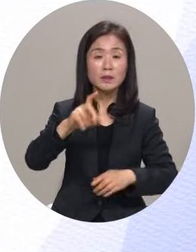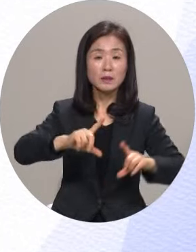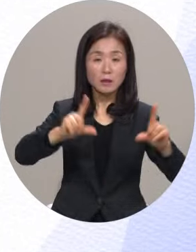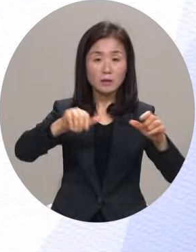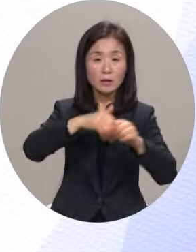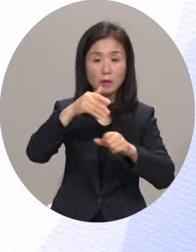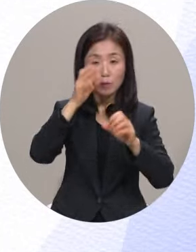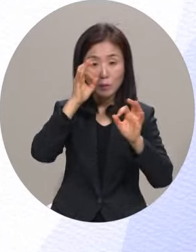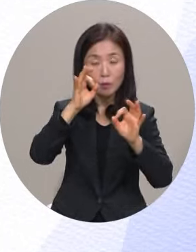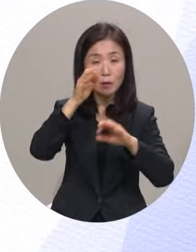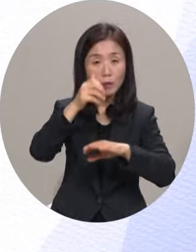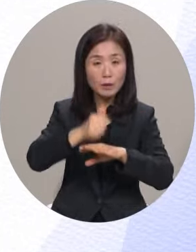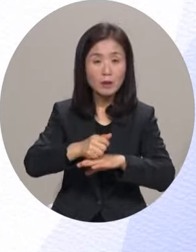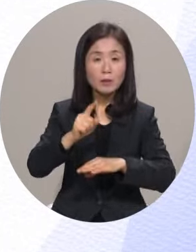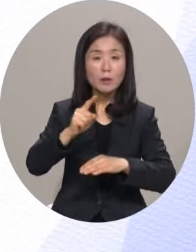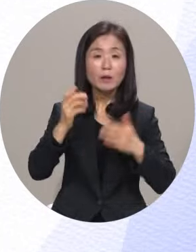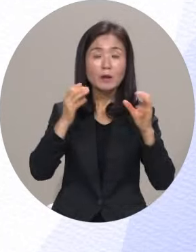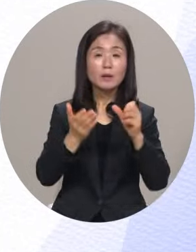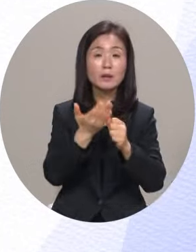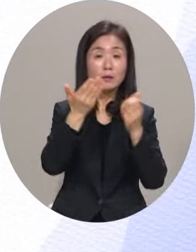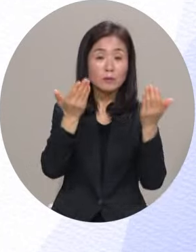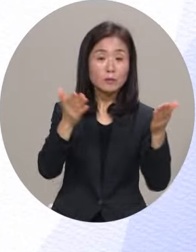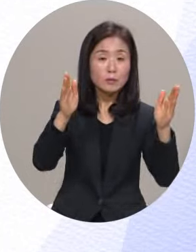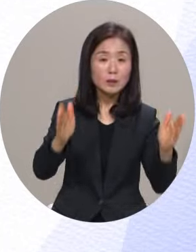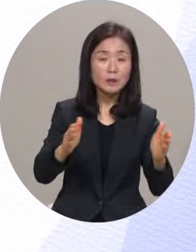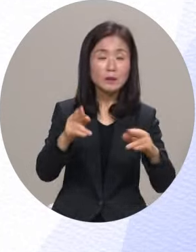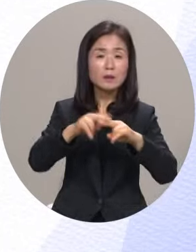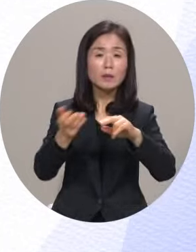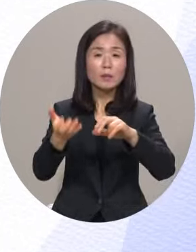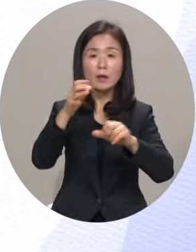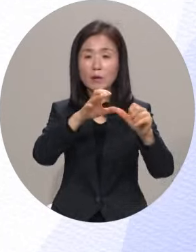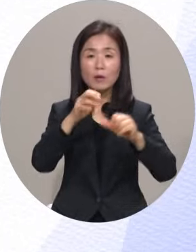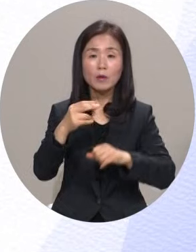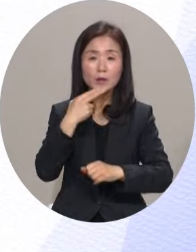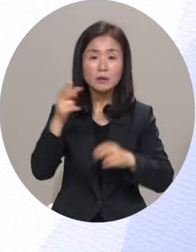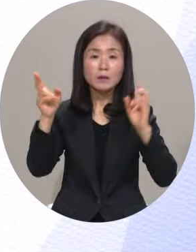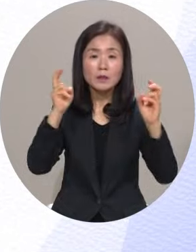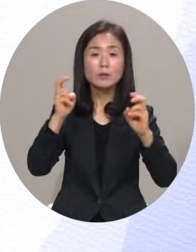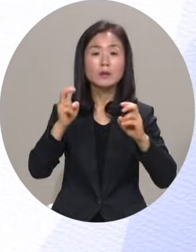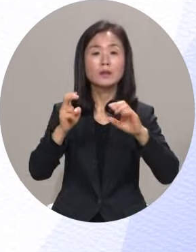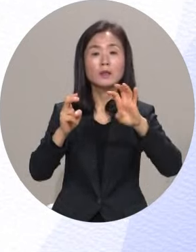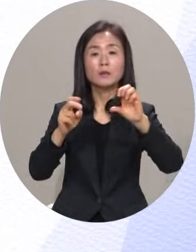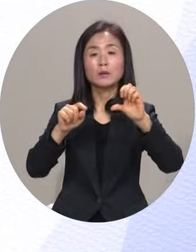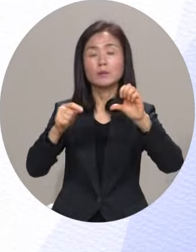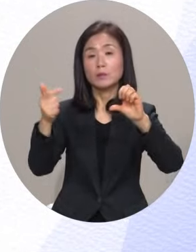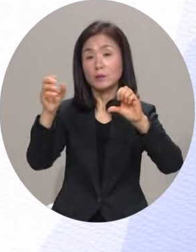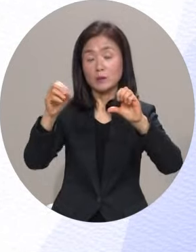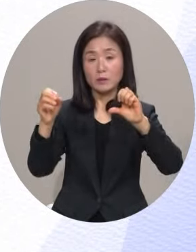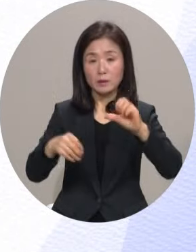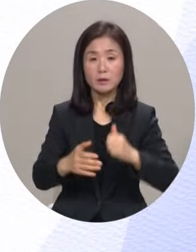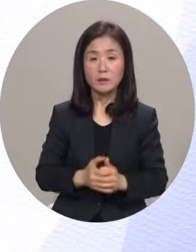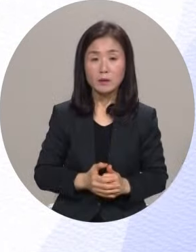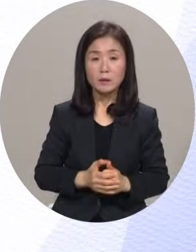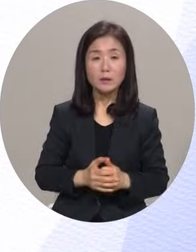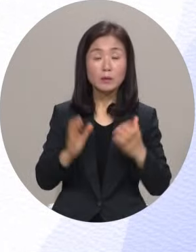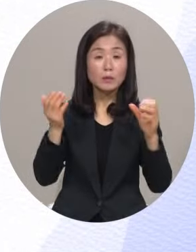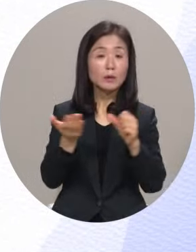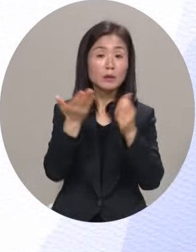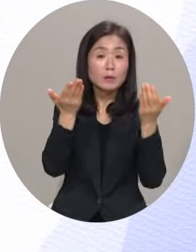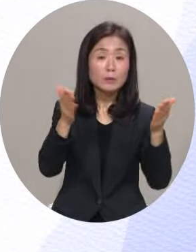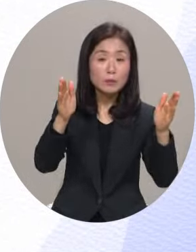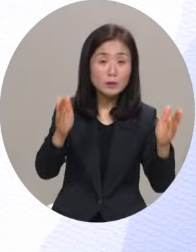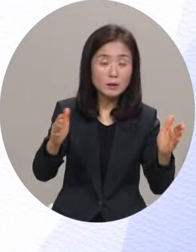기간을 승진 소유 기간에 반영하지 않는다고 응답한 사업체 절반 가까운 45.6% 달했습니다 유가 유직